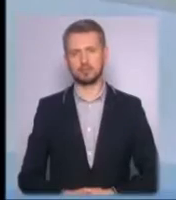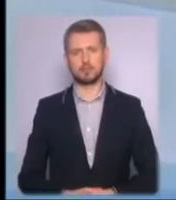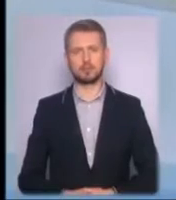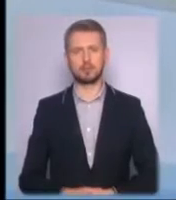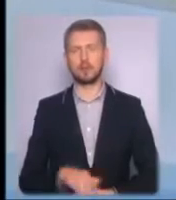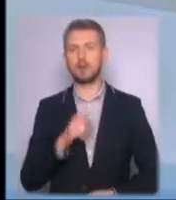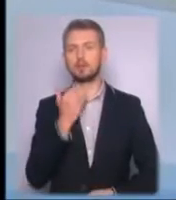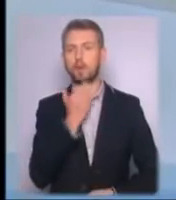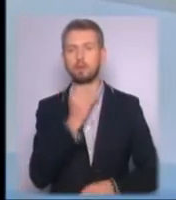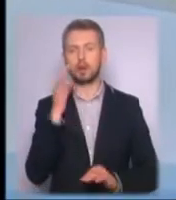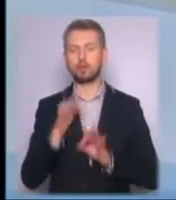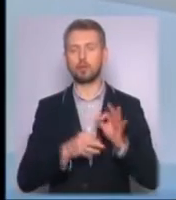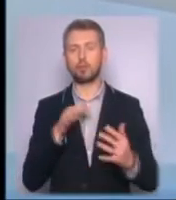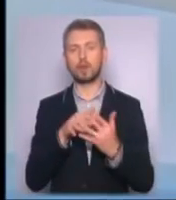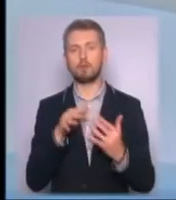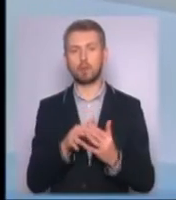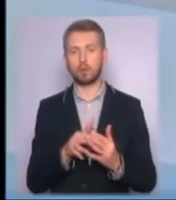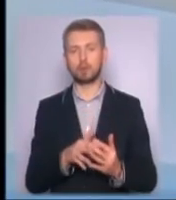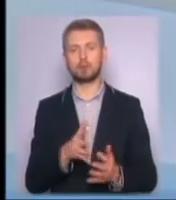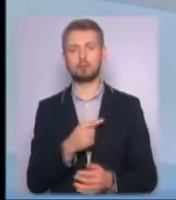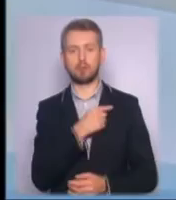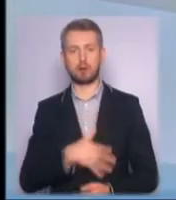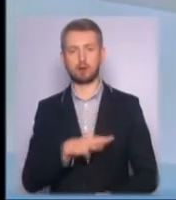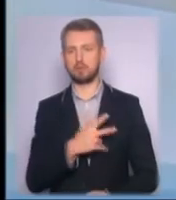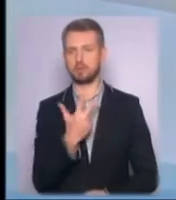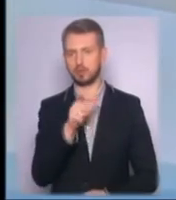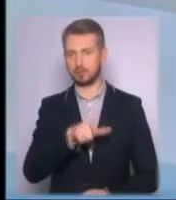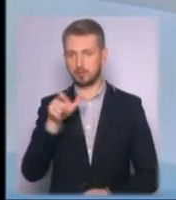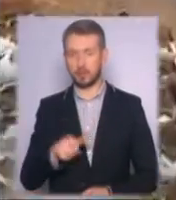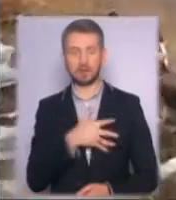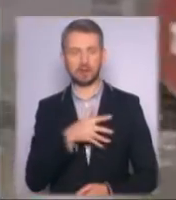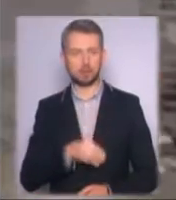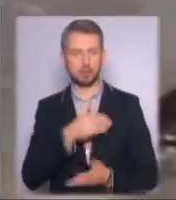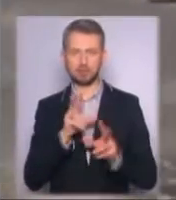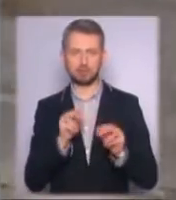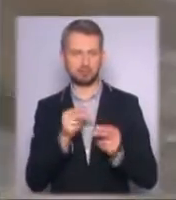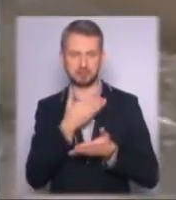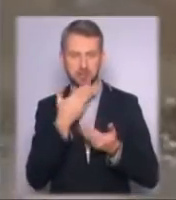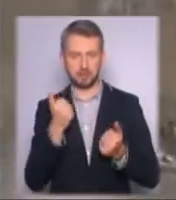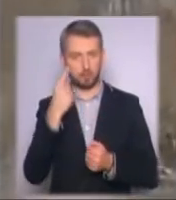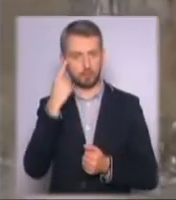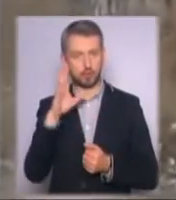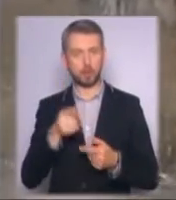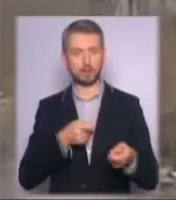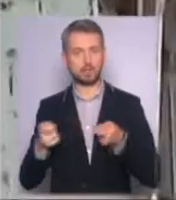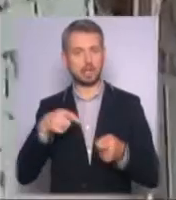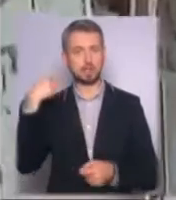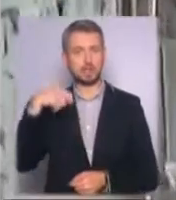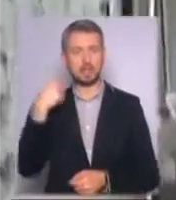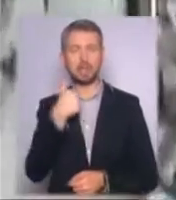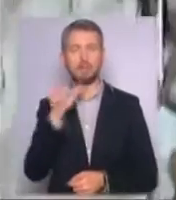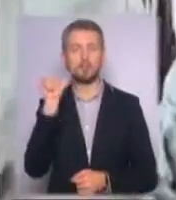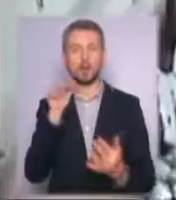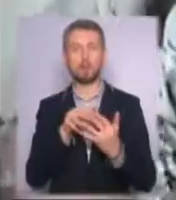За останню добу на фронті троє бійців зазнали поранень. Загиблих, на щастя, немає, повідомляють в адміністрації президента. А вчора бойові